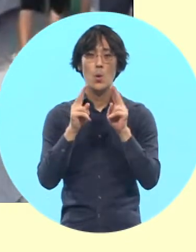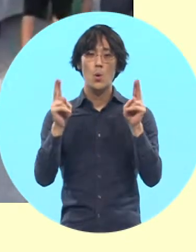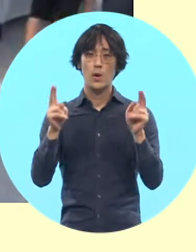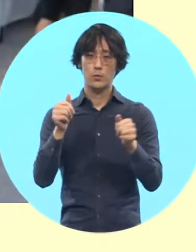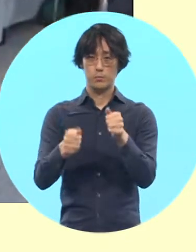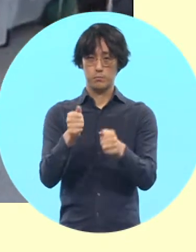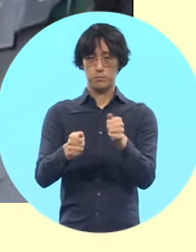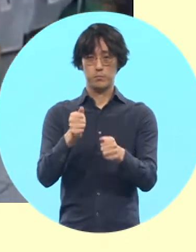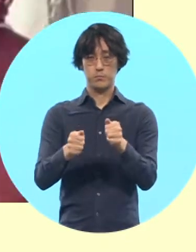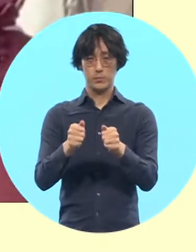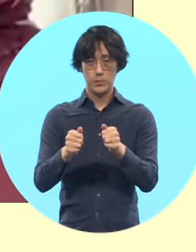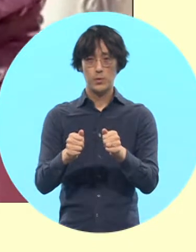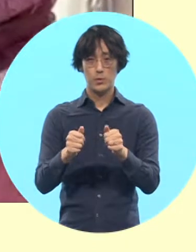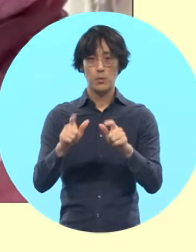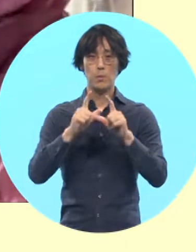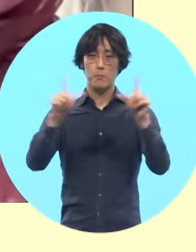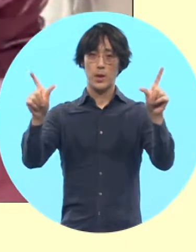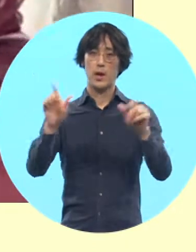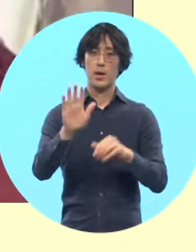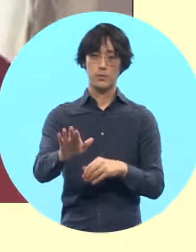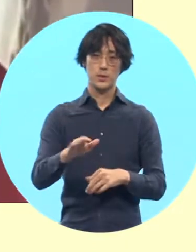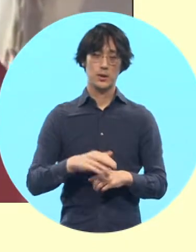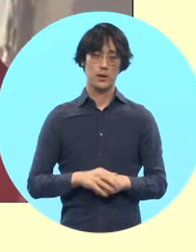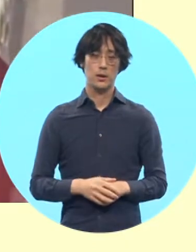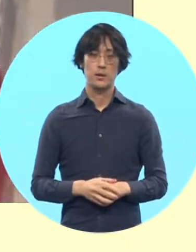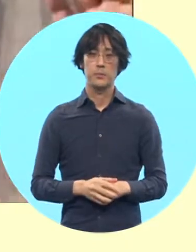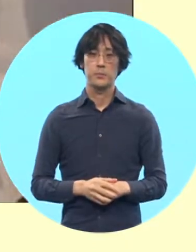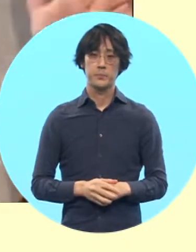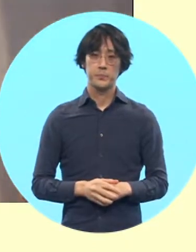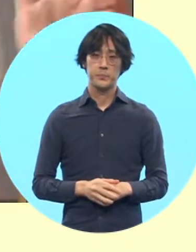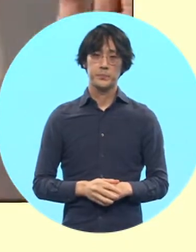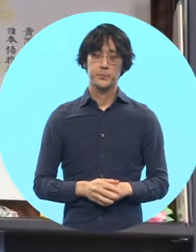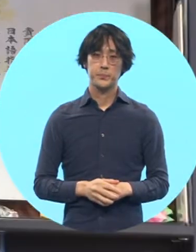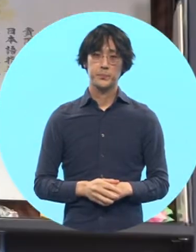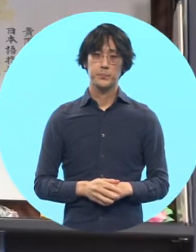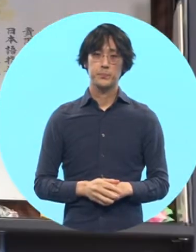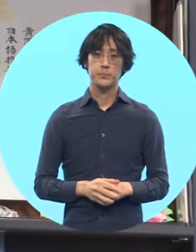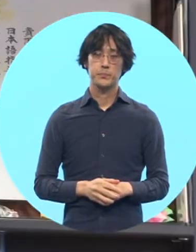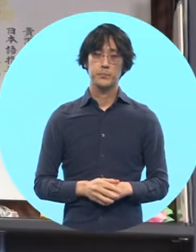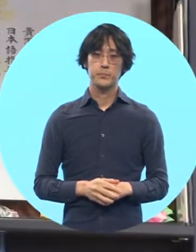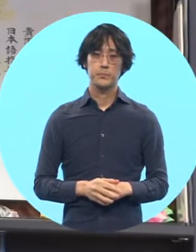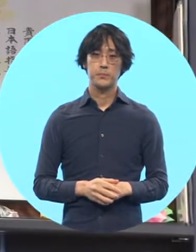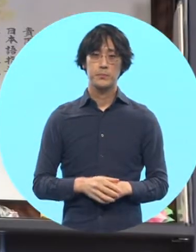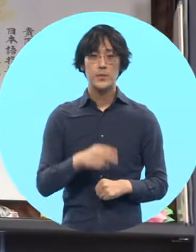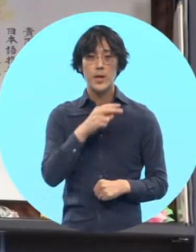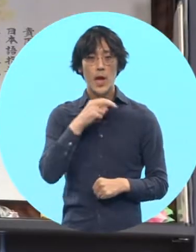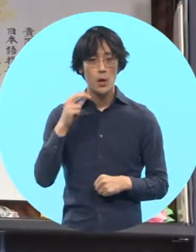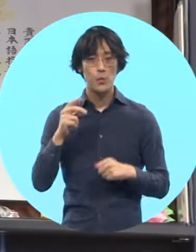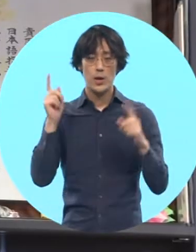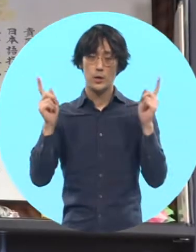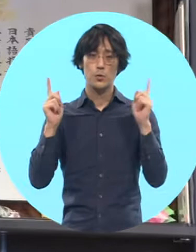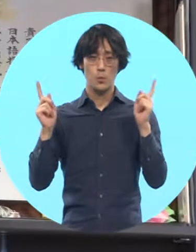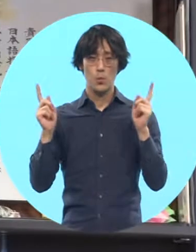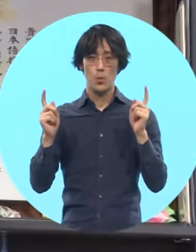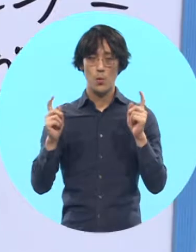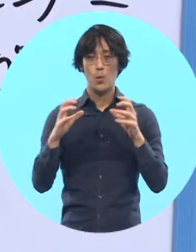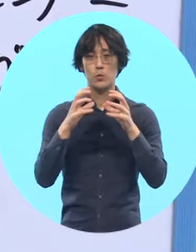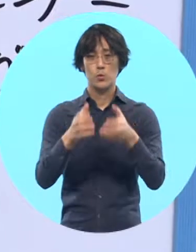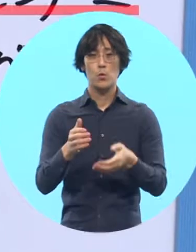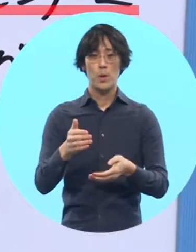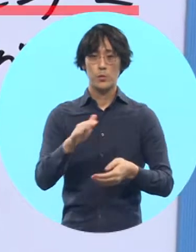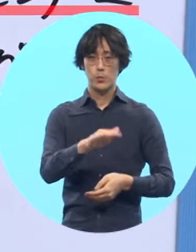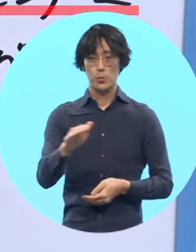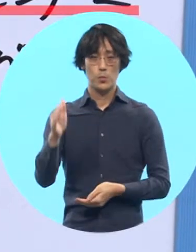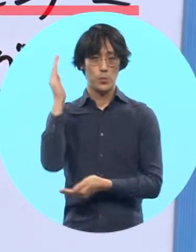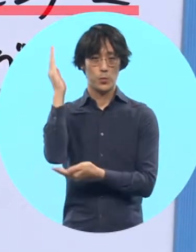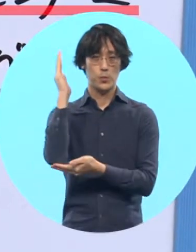化とかグルメとかが楽しめたんですね。 はい、そうですね。 英語で遊ぼうグローバルキッズセミナー